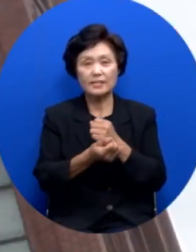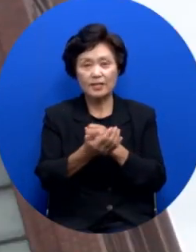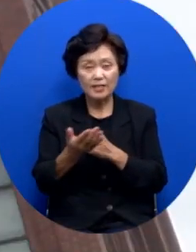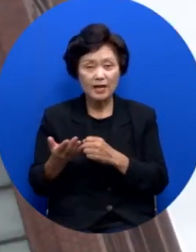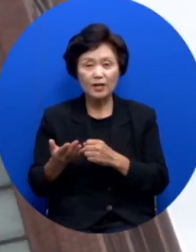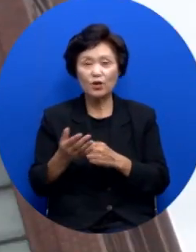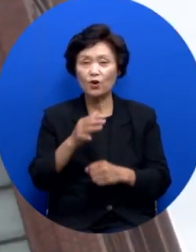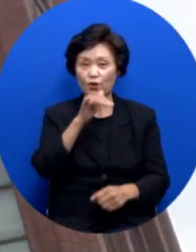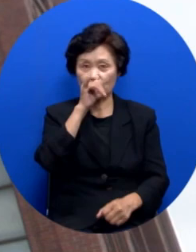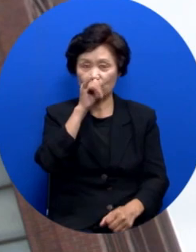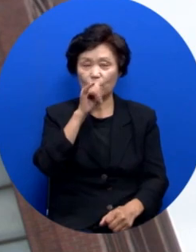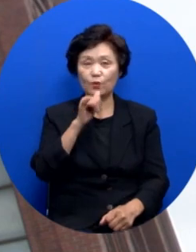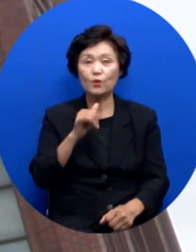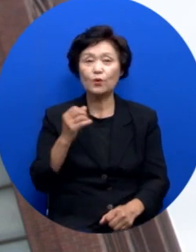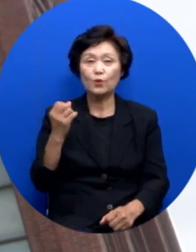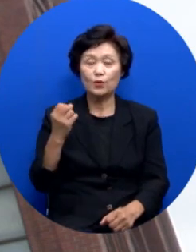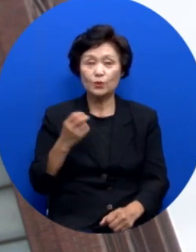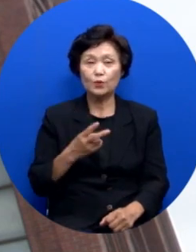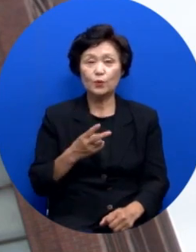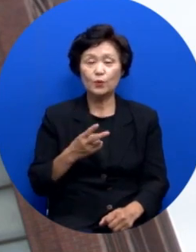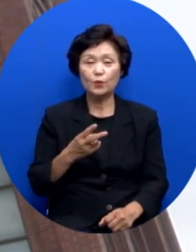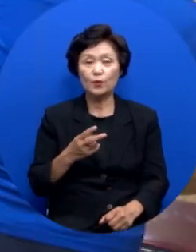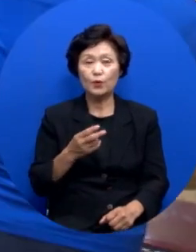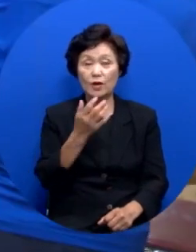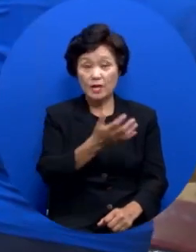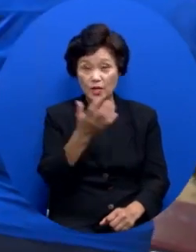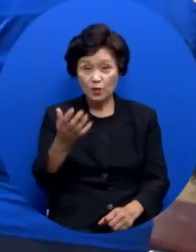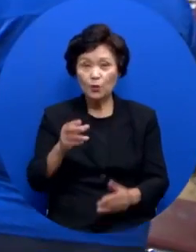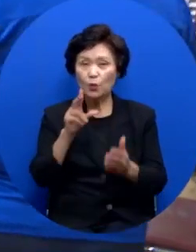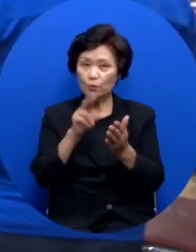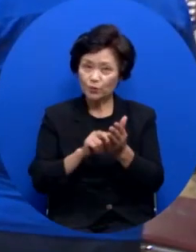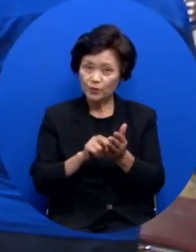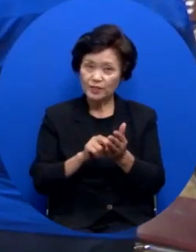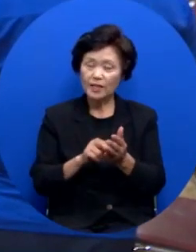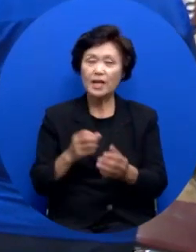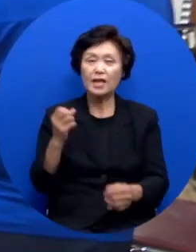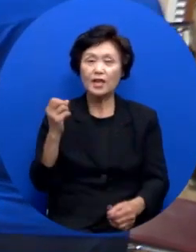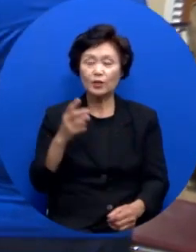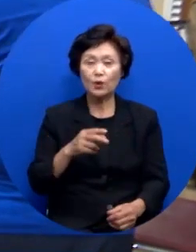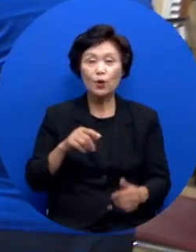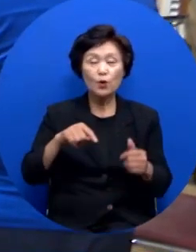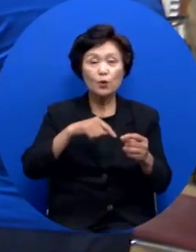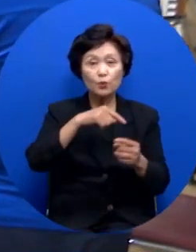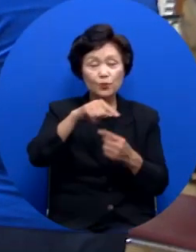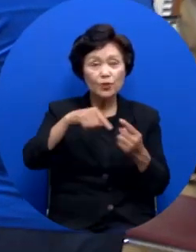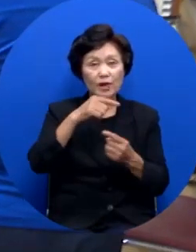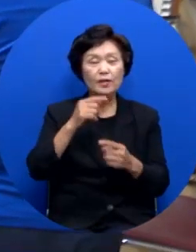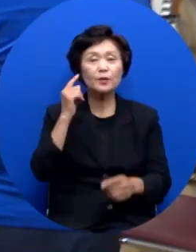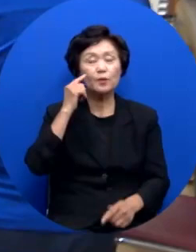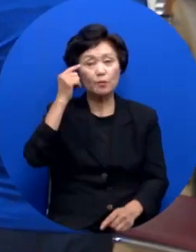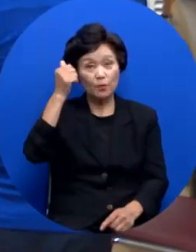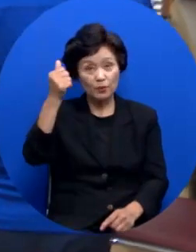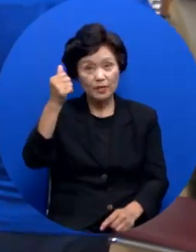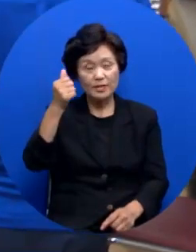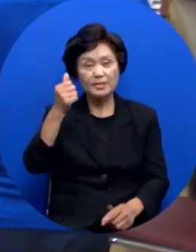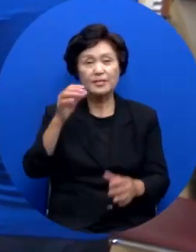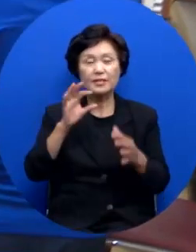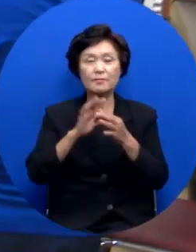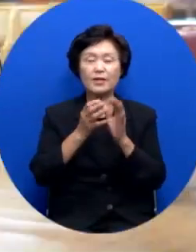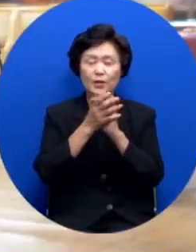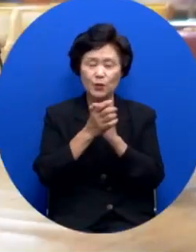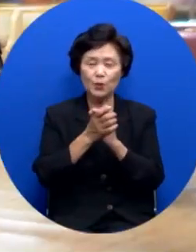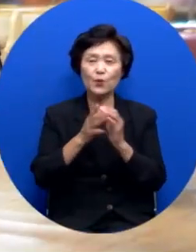좋은 영향력을 미치고 있습니다. 이동 문제뿐만 아니라 그리고 그 운영하시는 목사님의 기도와